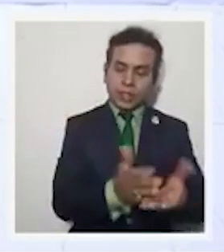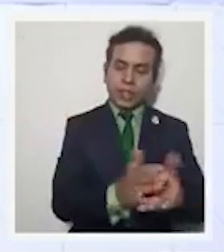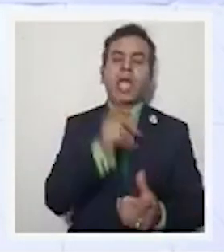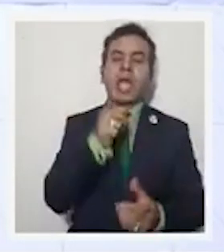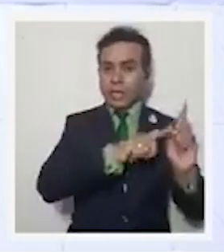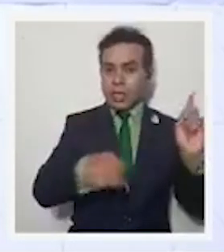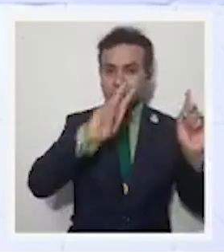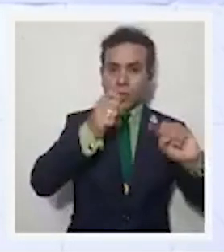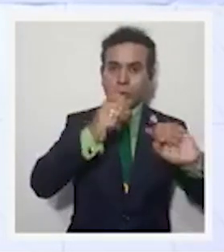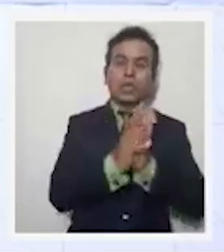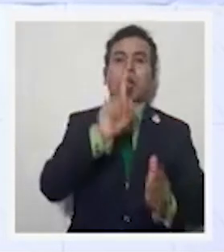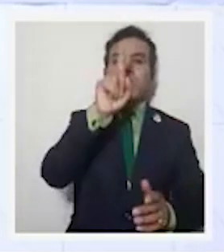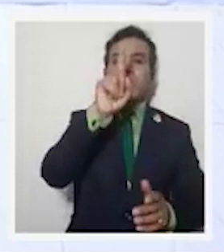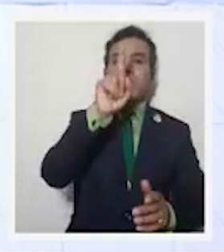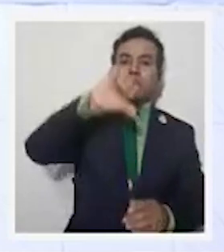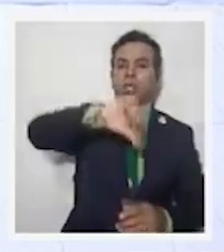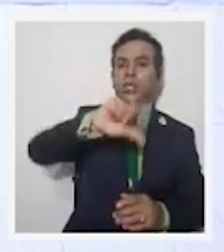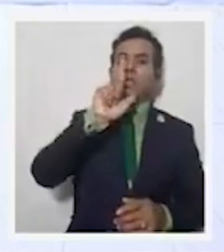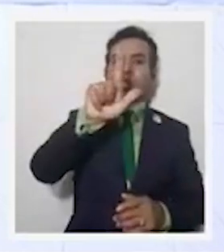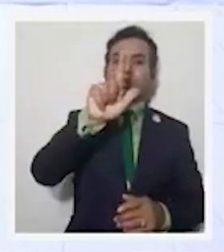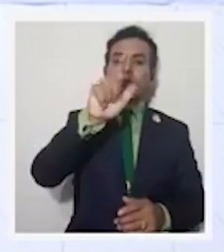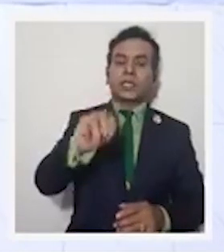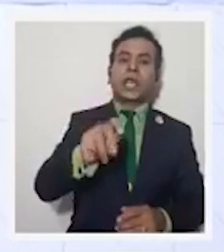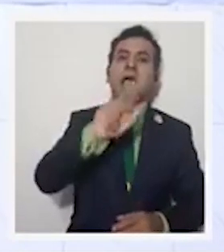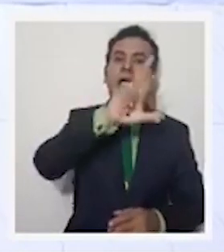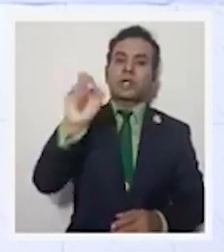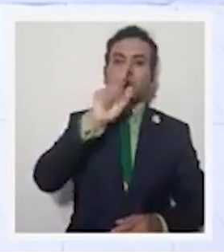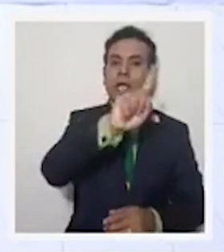আছে 2477 জন এবং এ পর্যন্ত